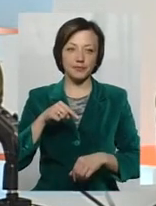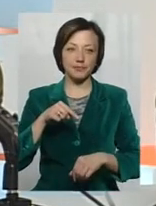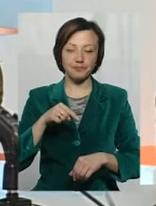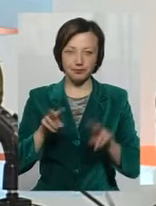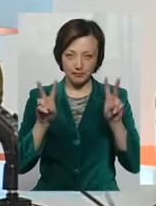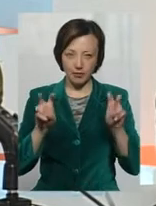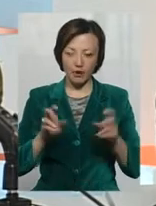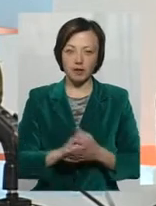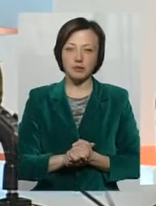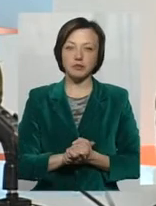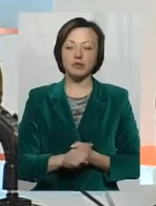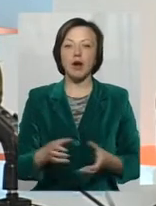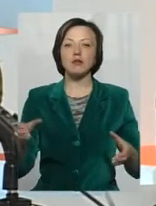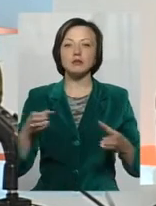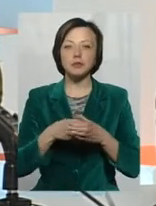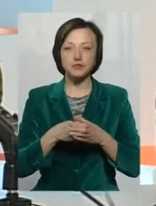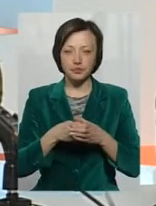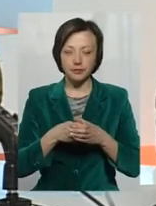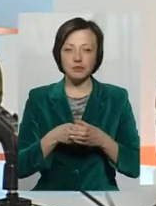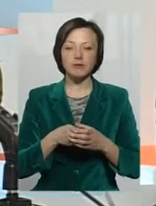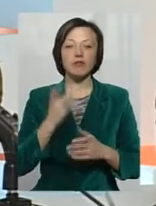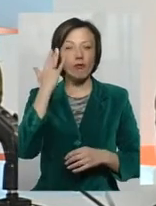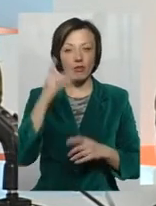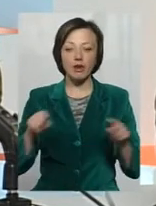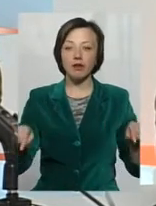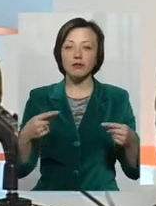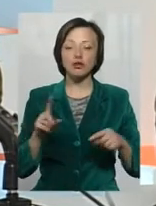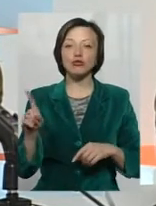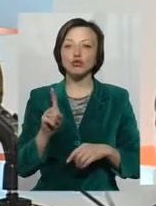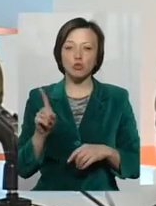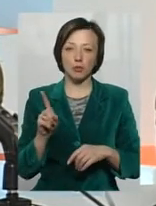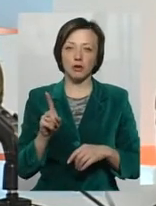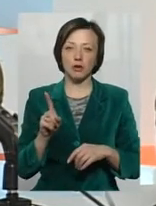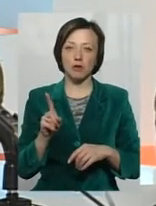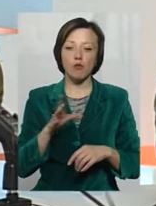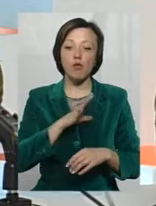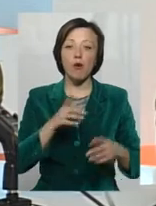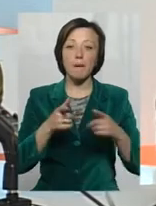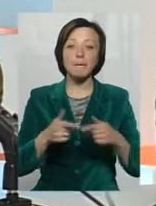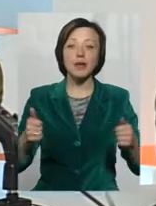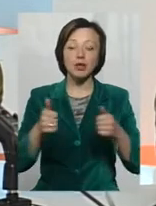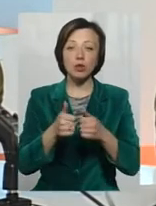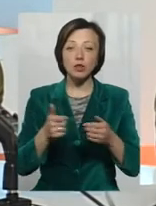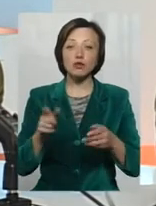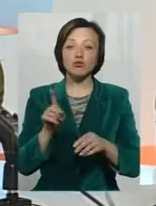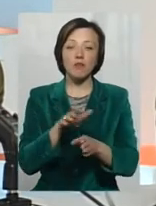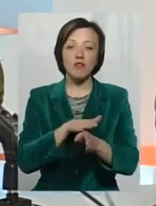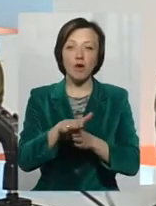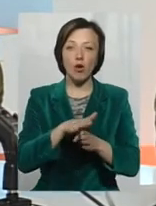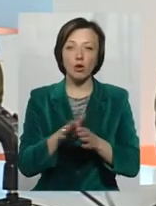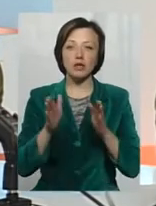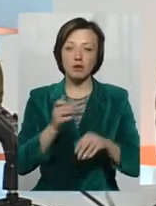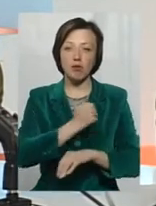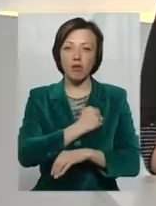Бригада, мета її створення була такою, щоб створити підрозділ, який буде виконувати суто